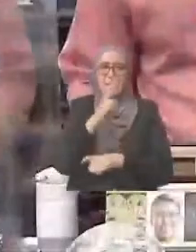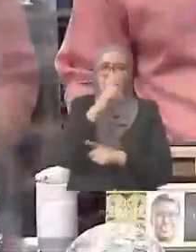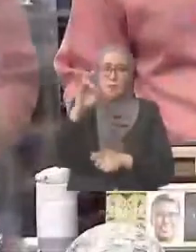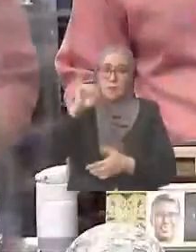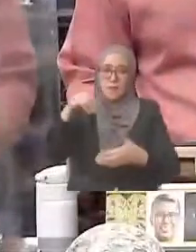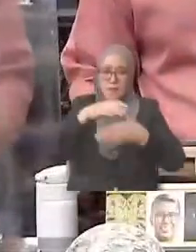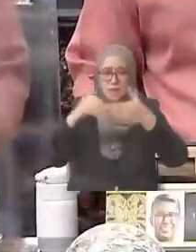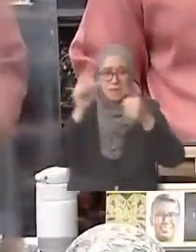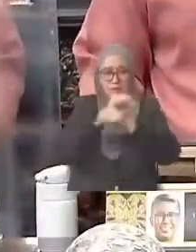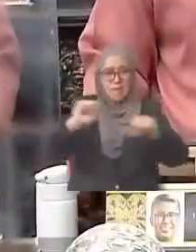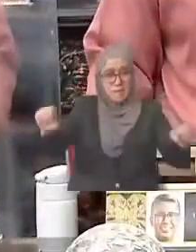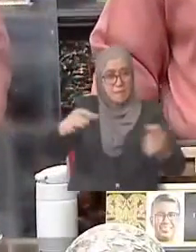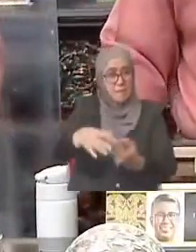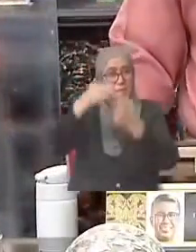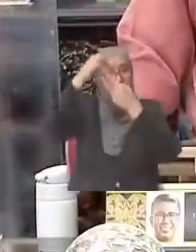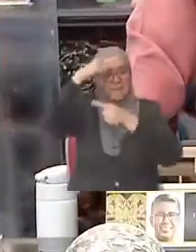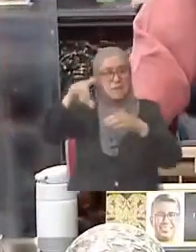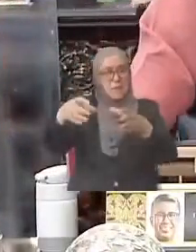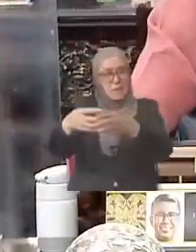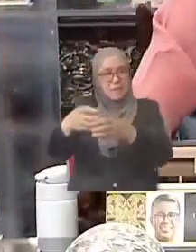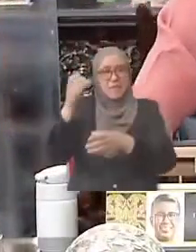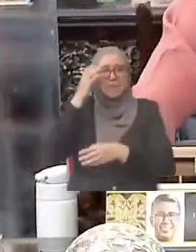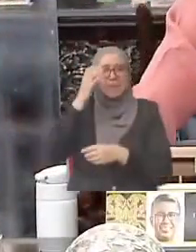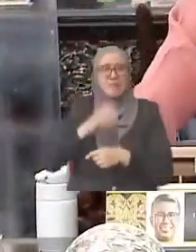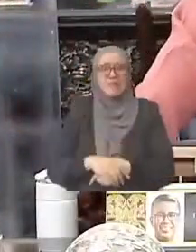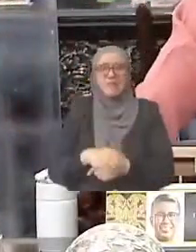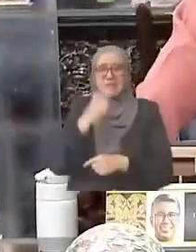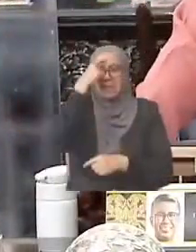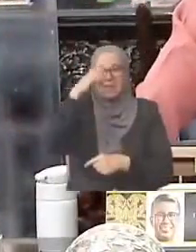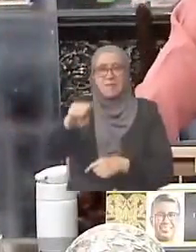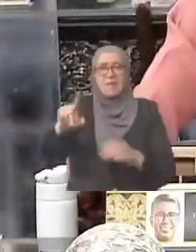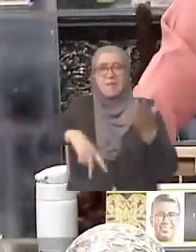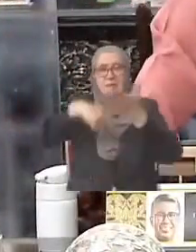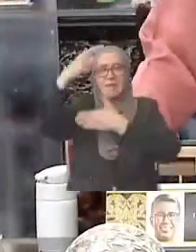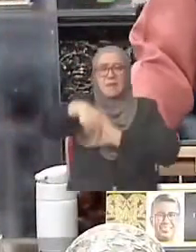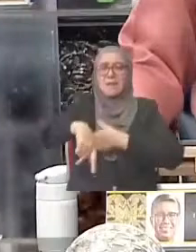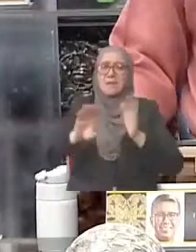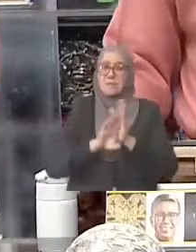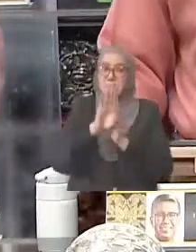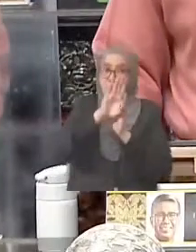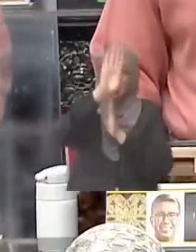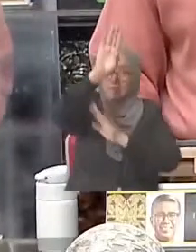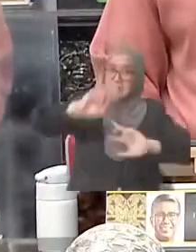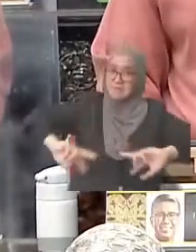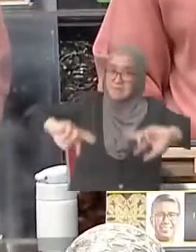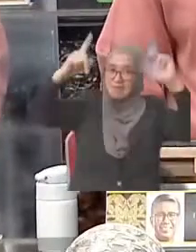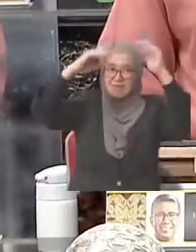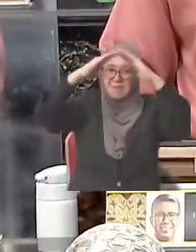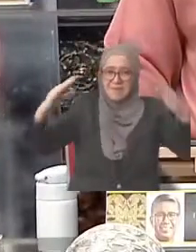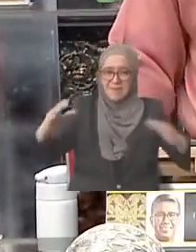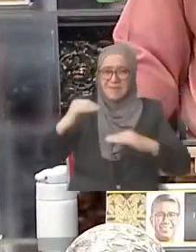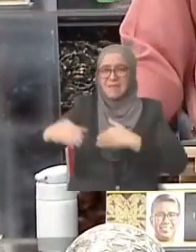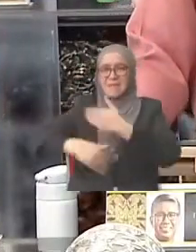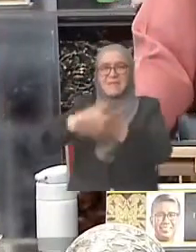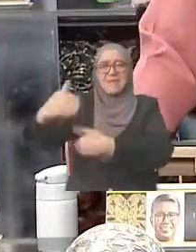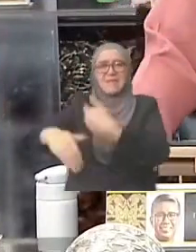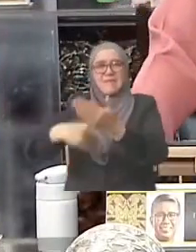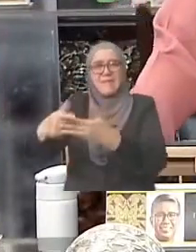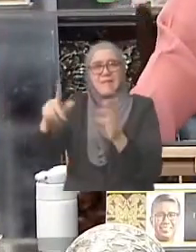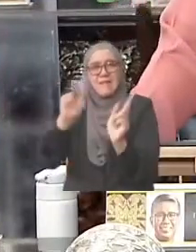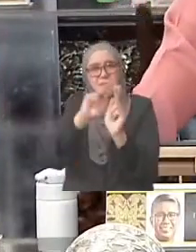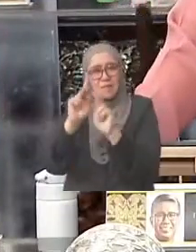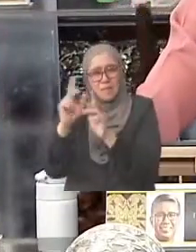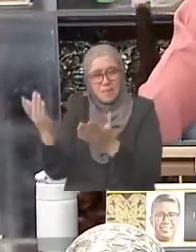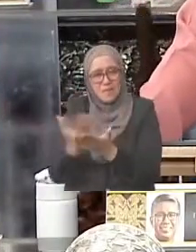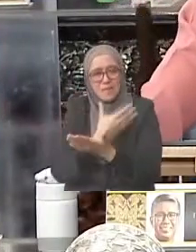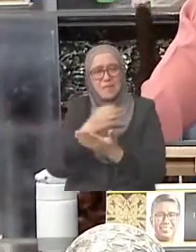runtuhkan ini antara ini untuk melaksanakan program baik pulih rumah dan kemajuan Kampung Baru akses pembiayaan bagi penduduk kamu